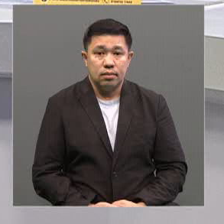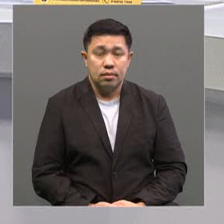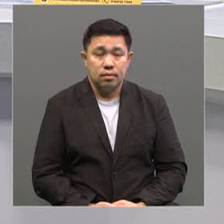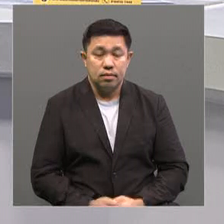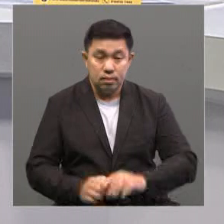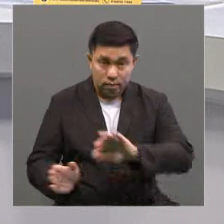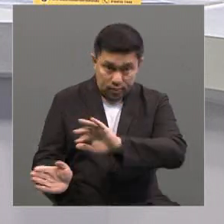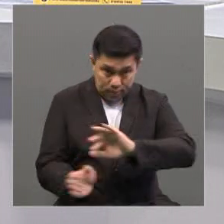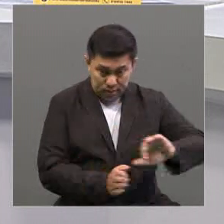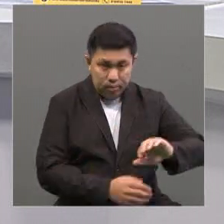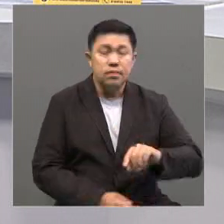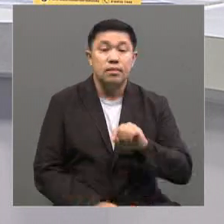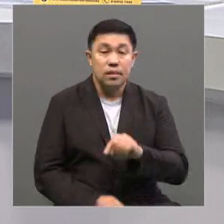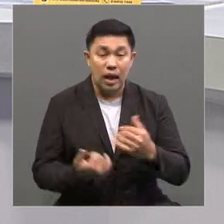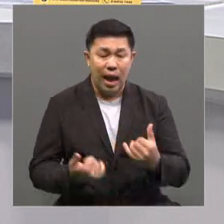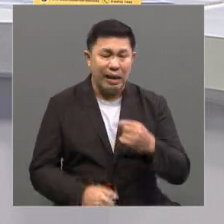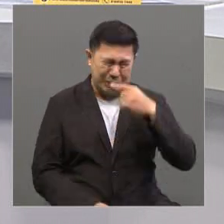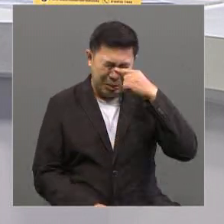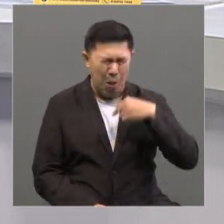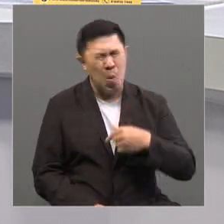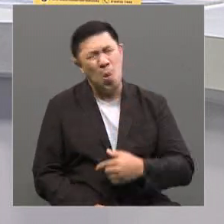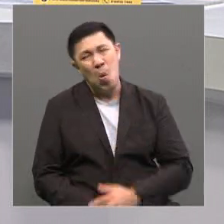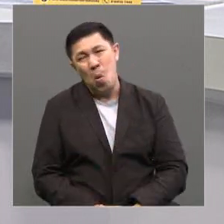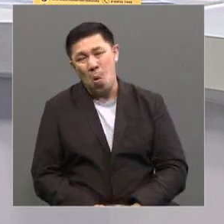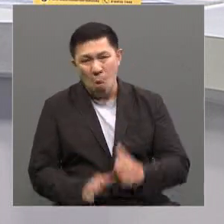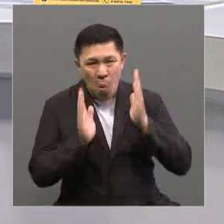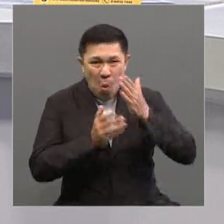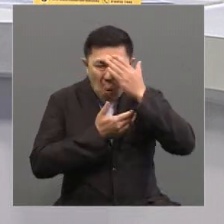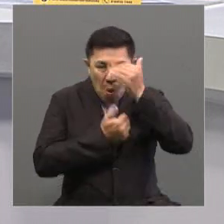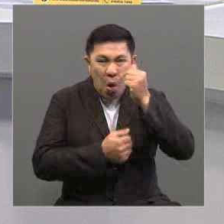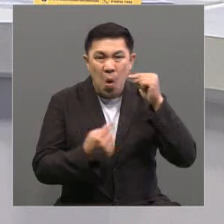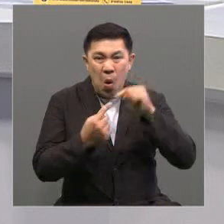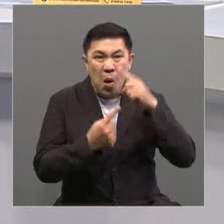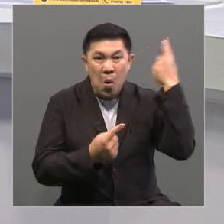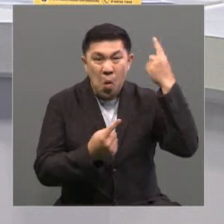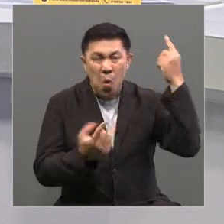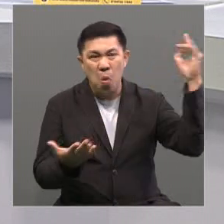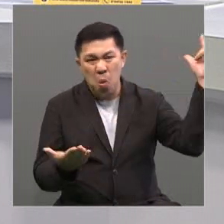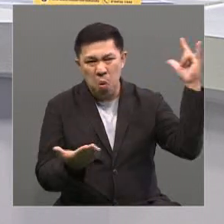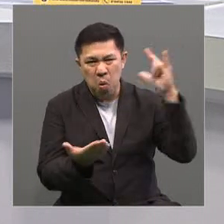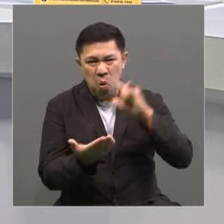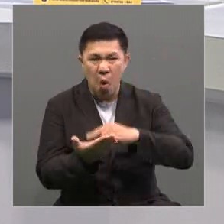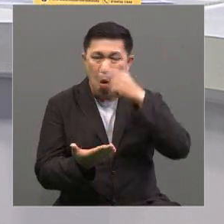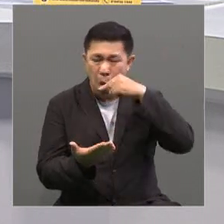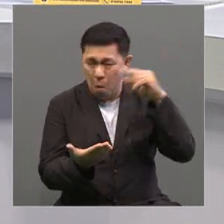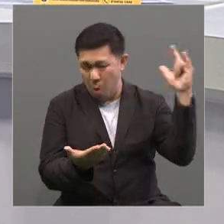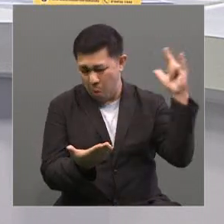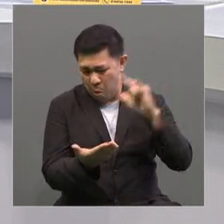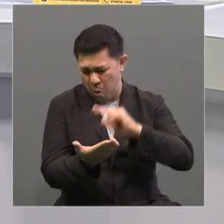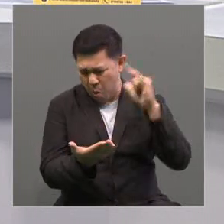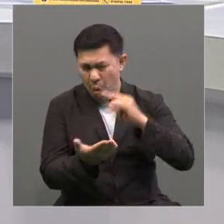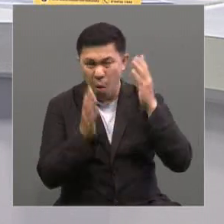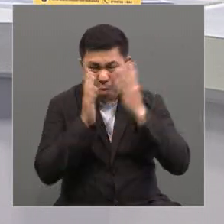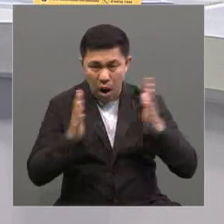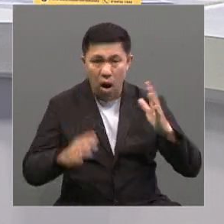พูดถึงบ้านเราตอนนี้ต้องใช้คำว่าเนื้อหอมจริงๆนะคะโดยเฉพาะการท่องเที่ยวเนี่ยเราจะเห็นนักท่องเที่ยวเดินทางเข้ามาบ้านเราเยอะมากธุรกิจ